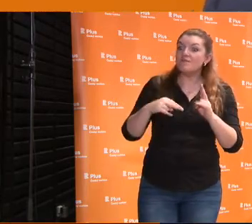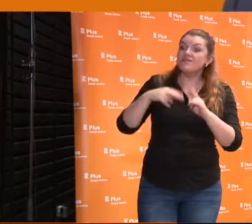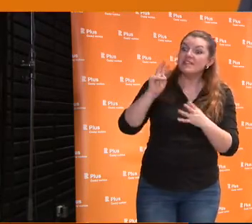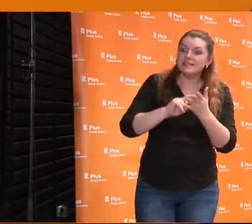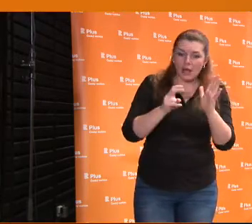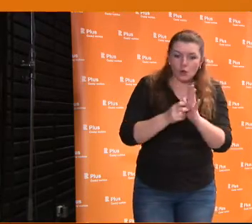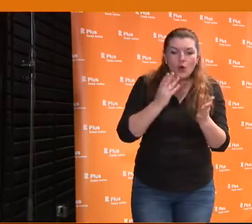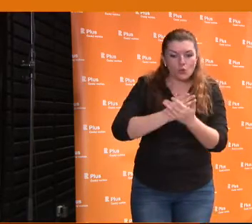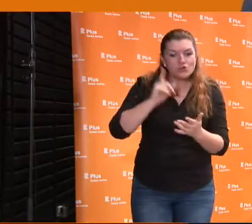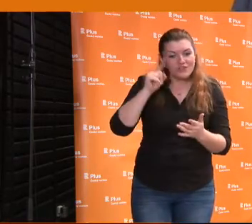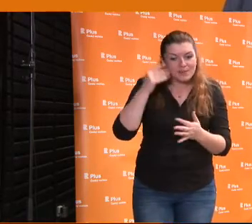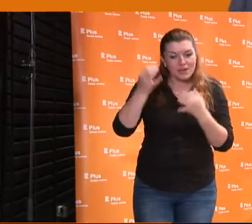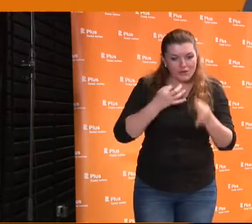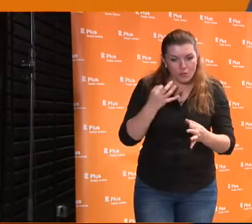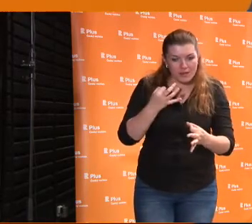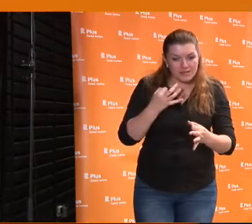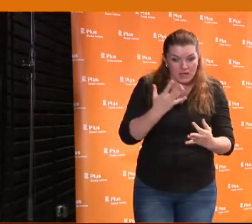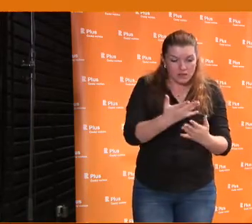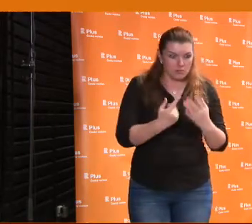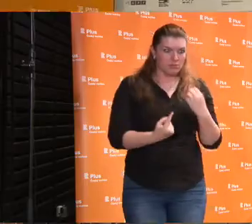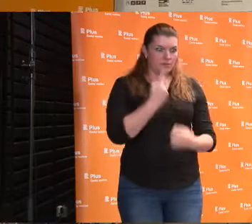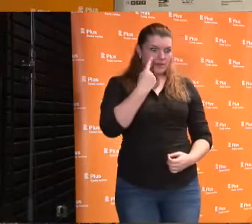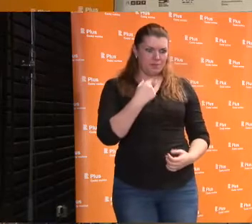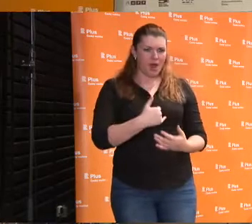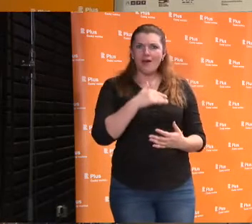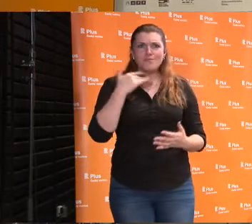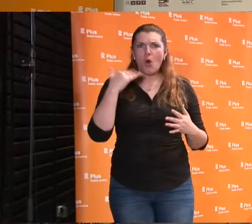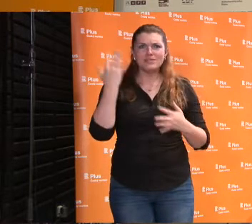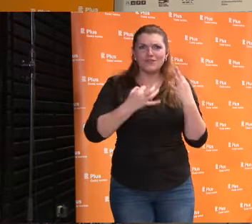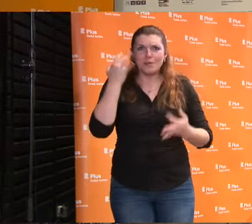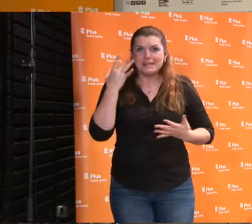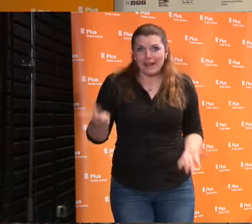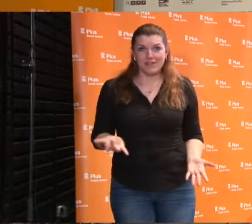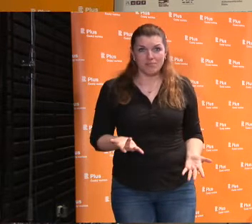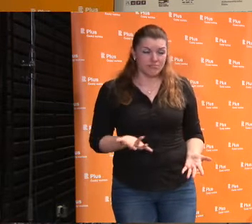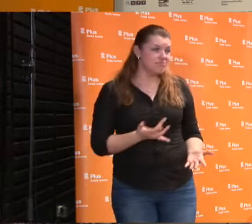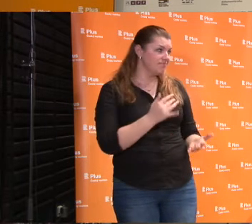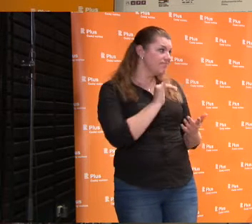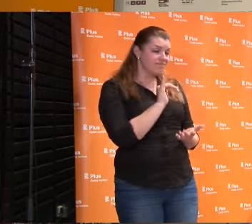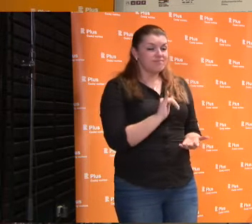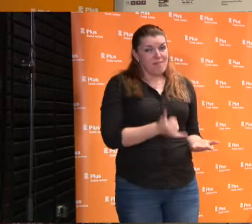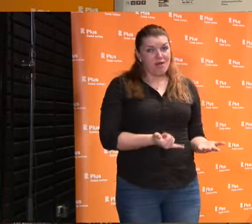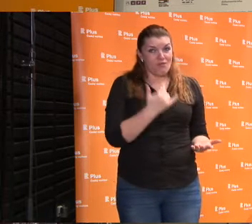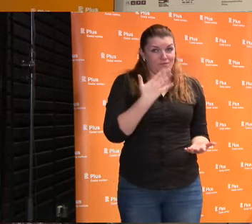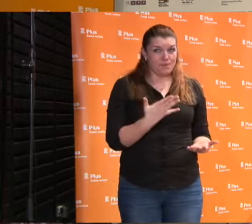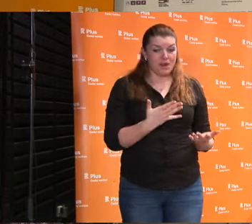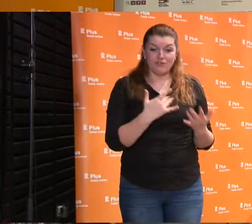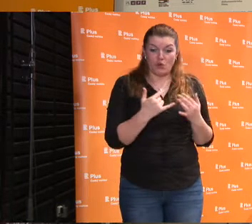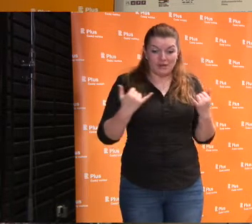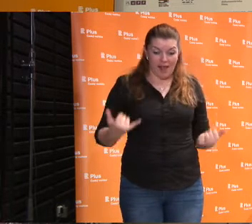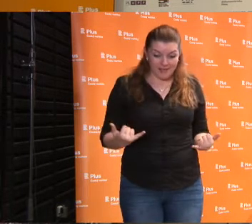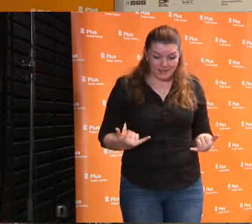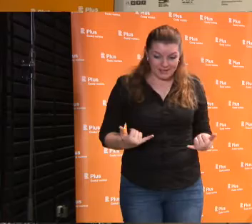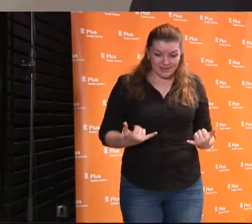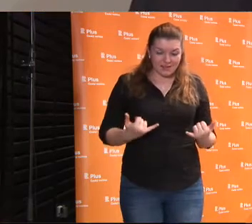víme, tím více víme, kolik toho nevíme? Tak by se to dalo i říci. My v podstatě dneska dospíváme